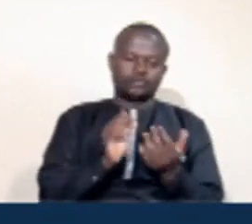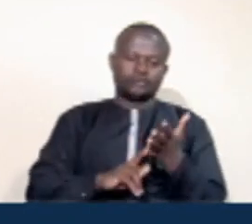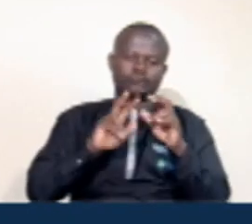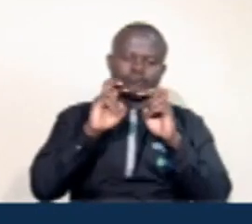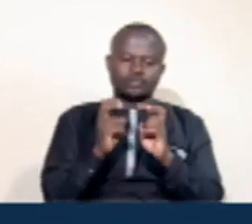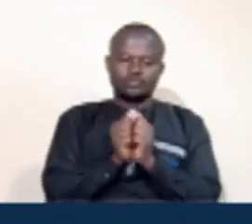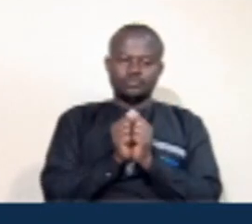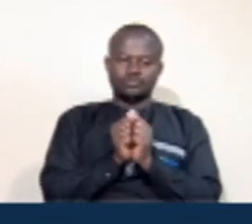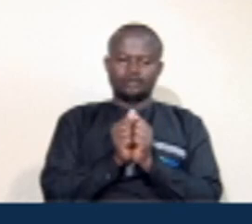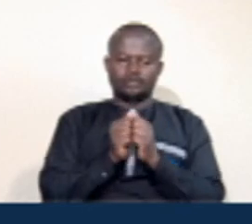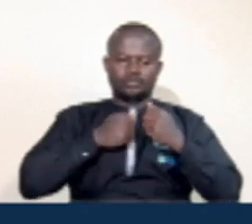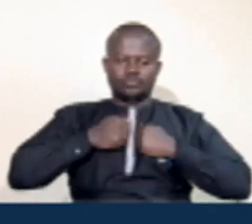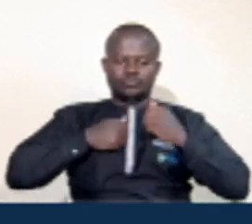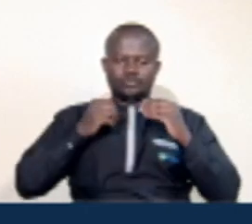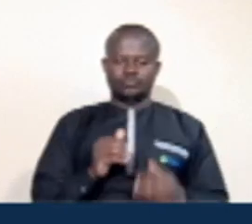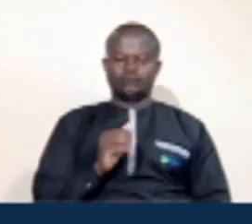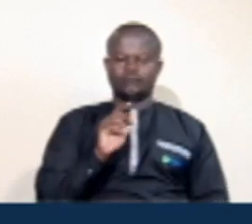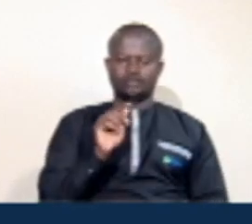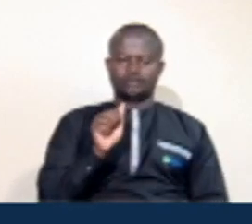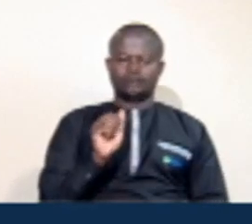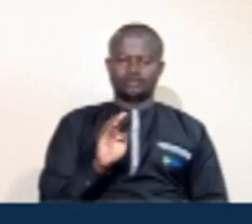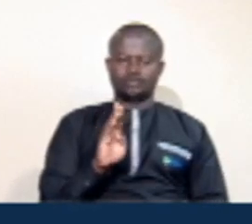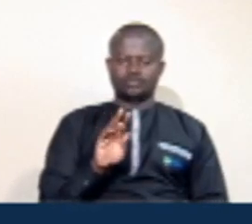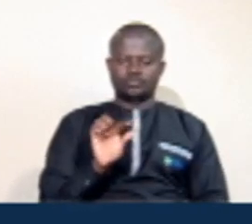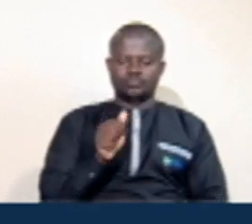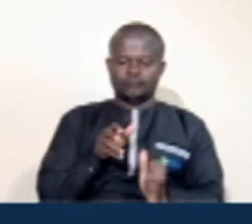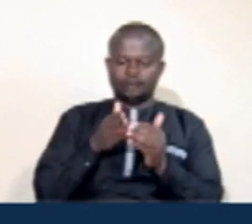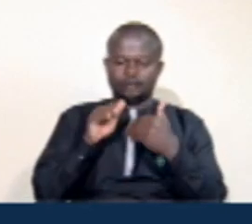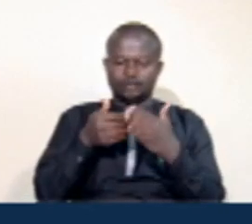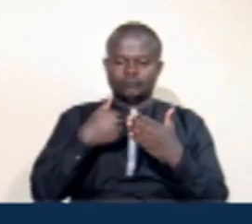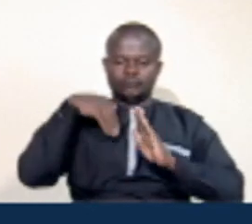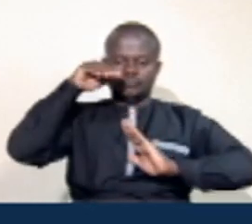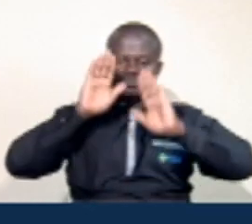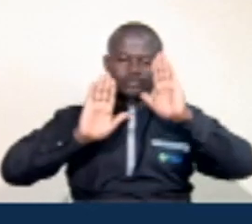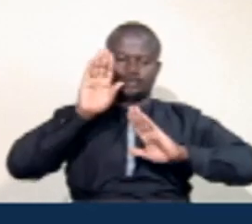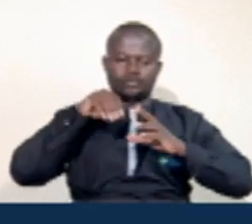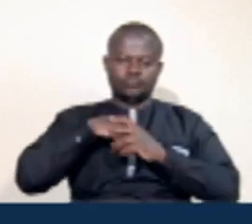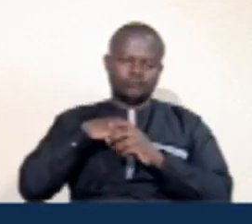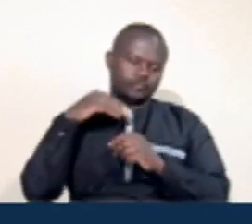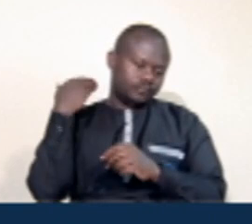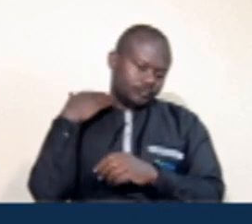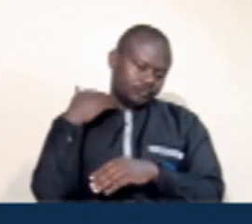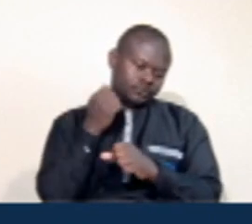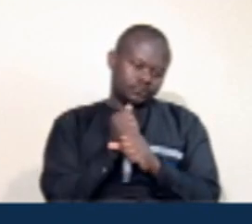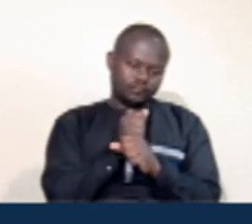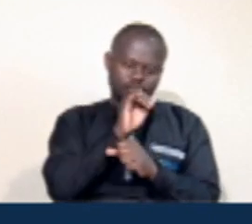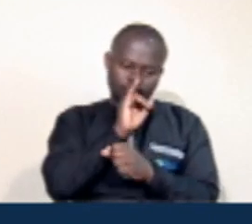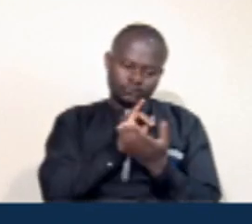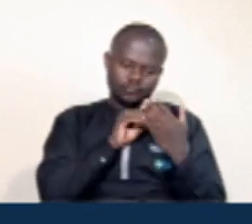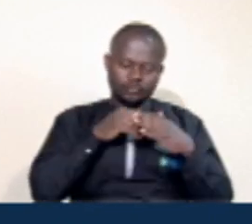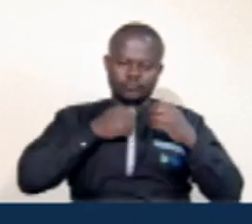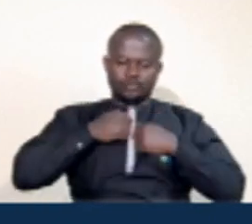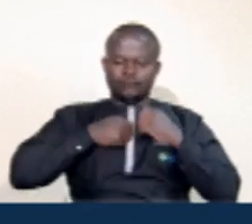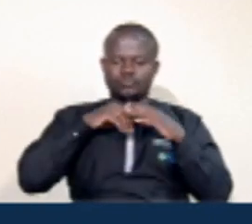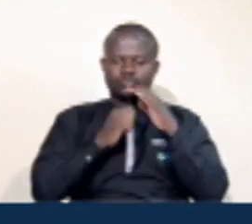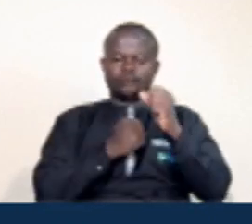ko Umunyarwanda Felicien Kabuga ukurikiranyweho kugira uruhare muri genocide yakorewe abatutsi mu Rwanda